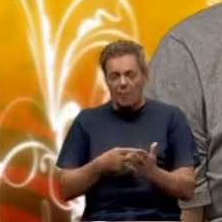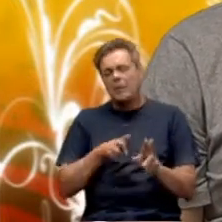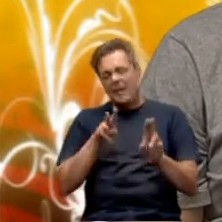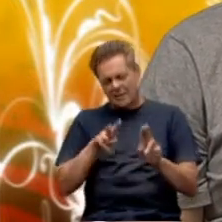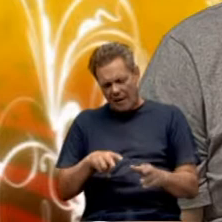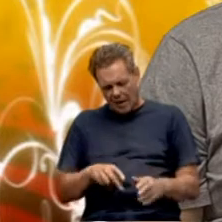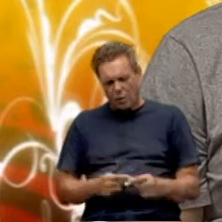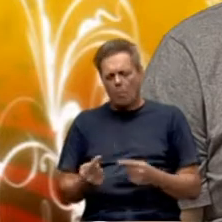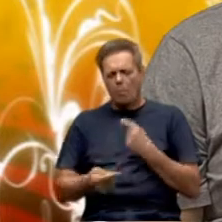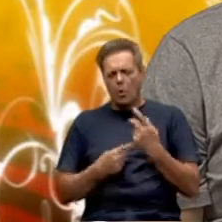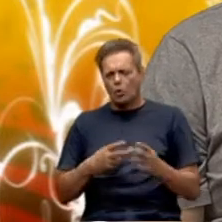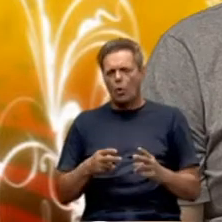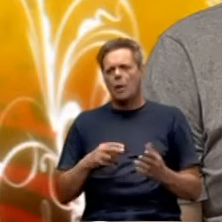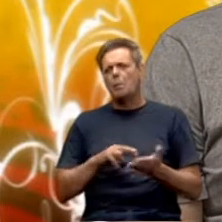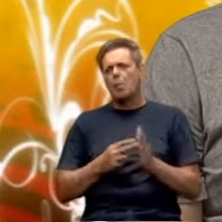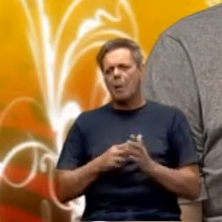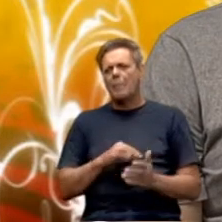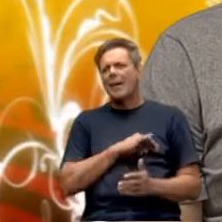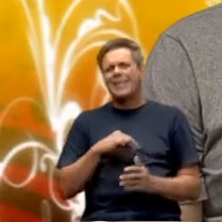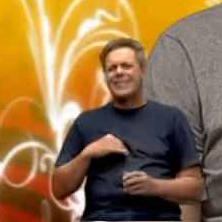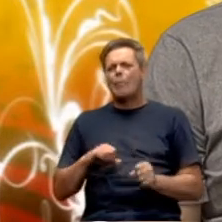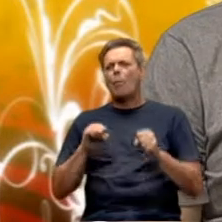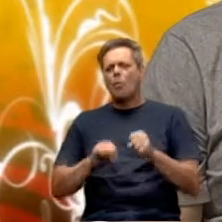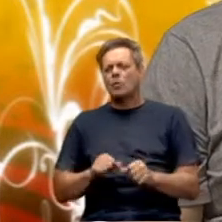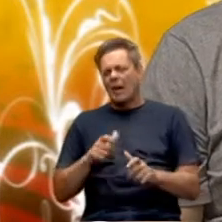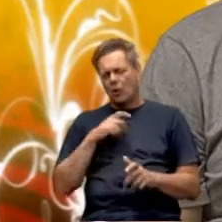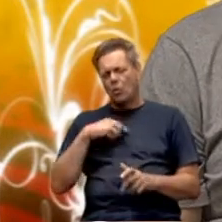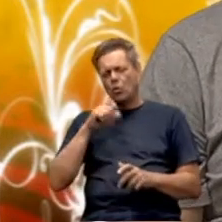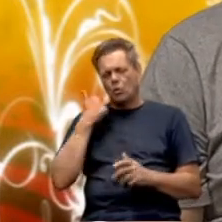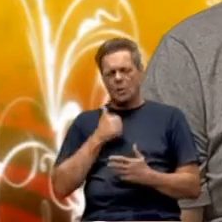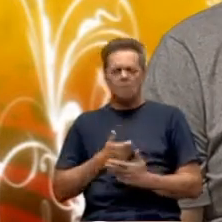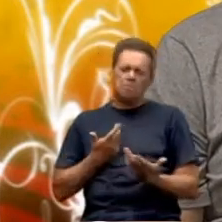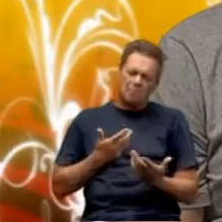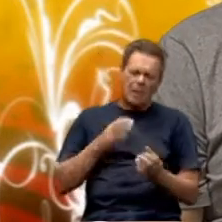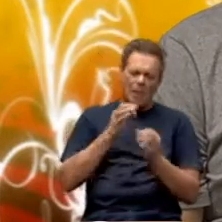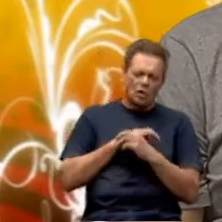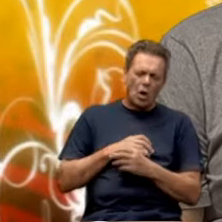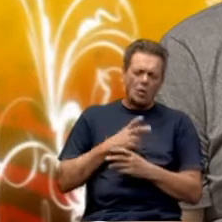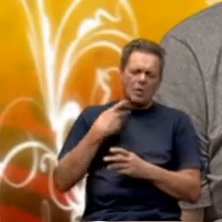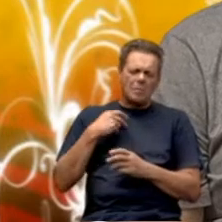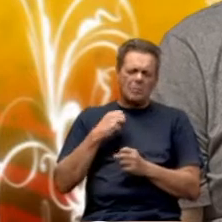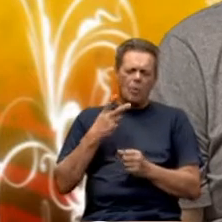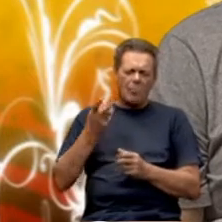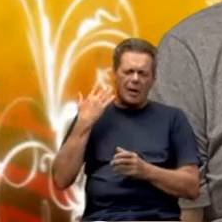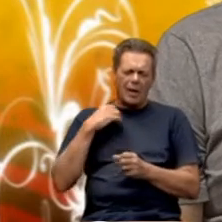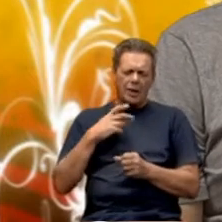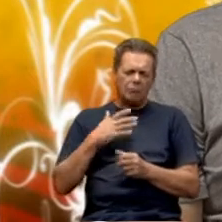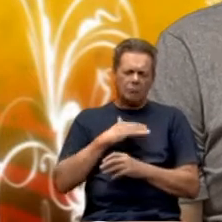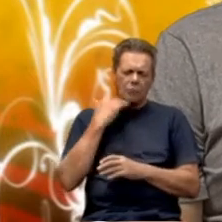postoji tu manjak samopouzdanja kod ljudi. I nažalost, mislim, imali smo dosta radionica, a malo